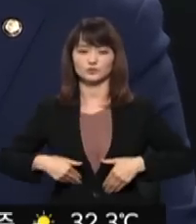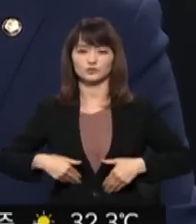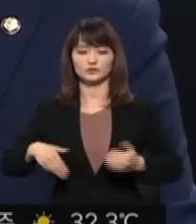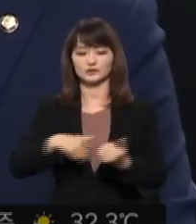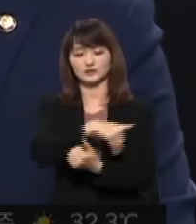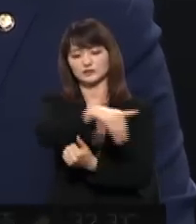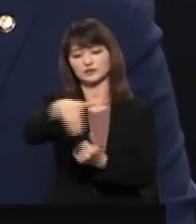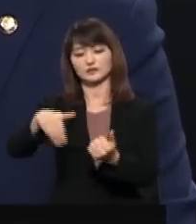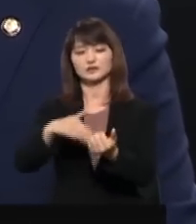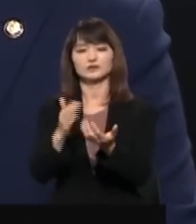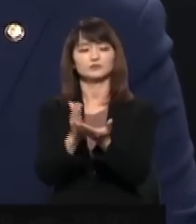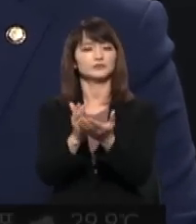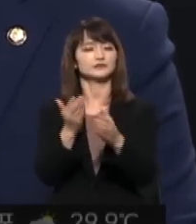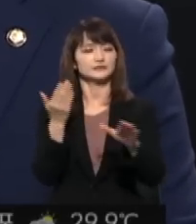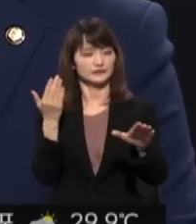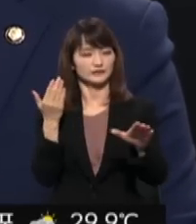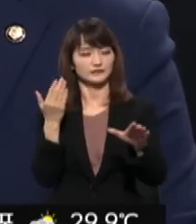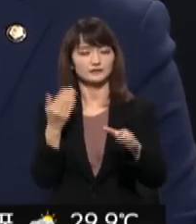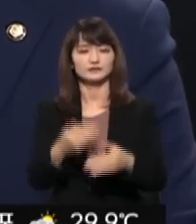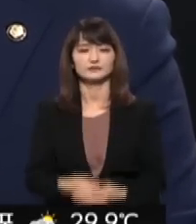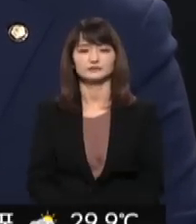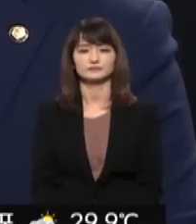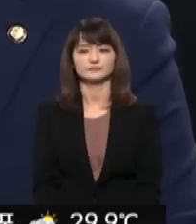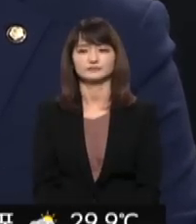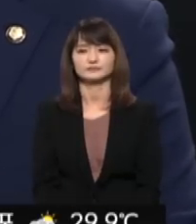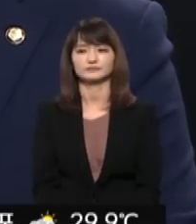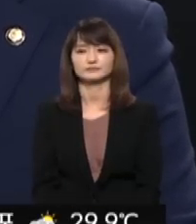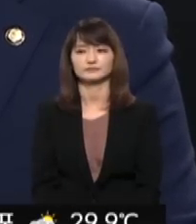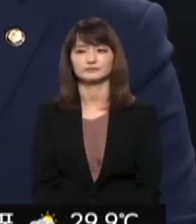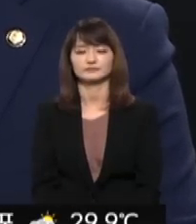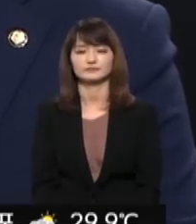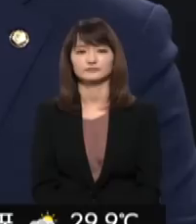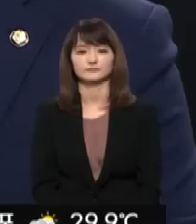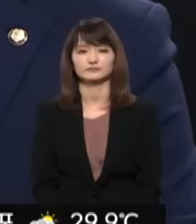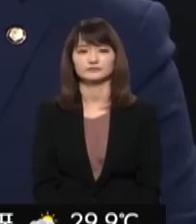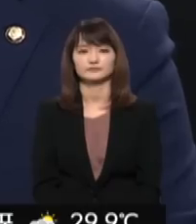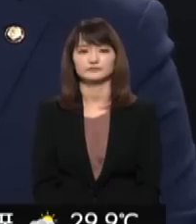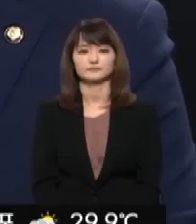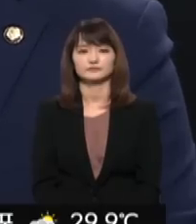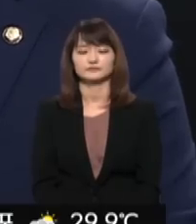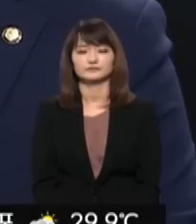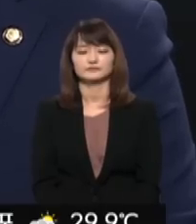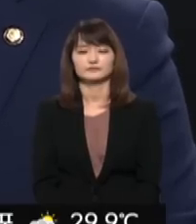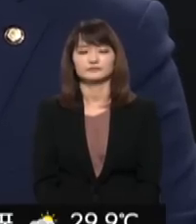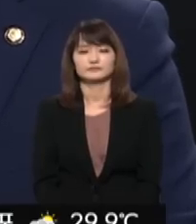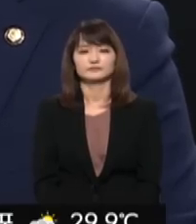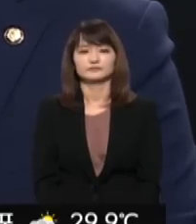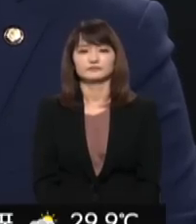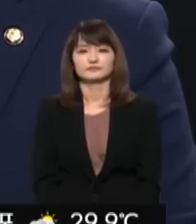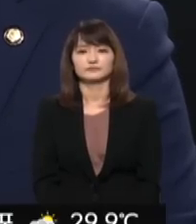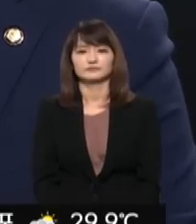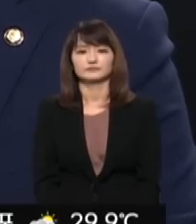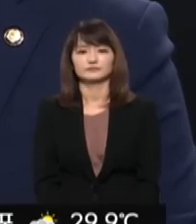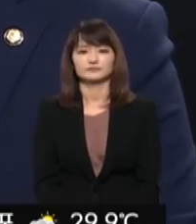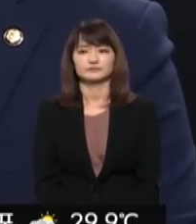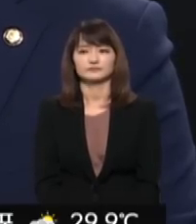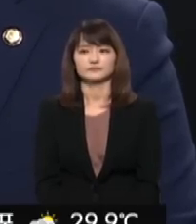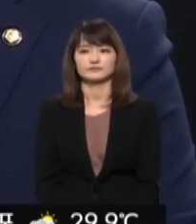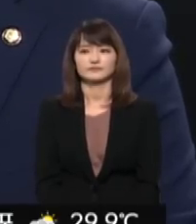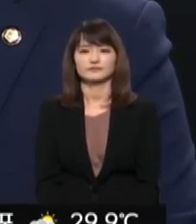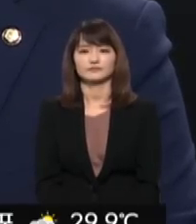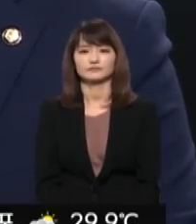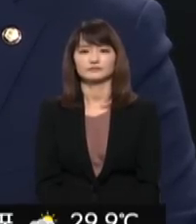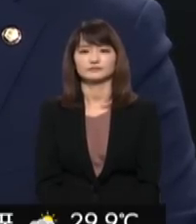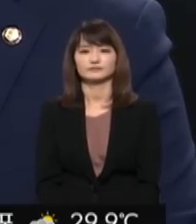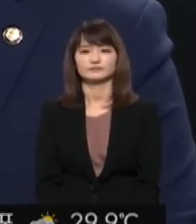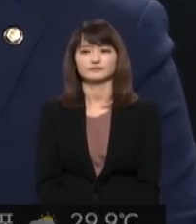좀 떨어진다고 생각하시는게 아니냐 호남의 정서가 그렇게 판단을 할 수 있다는 그런 징조라고